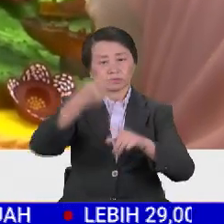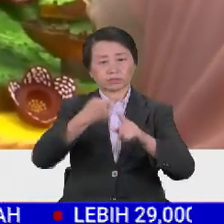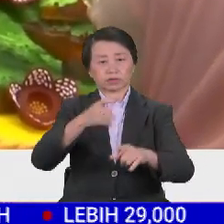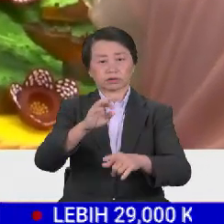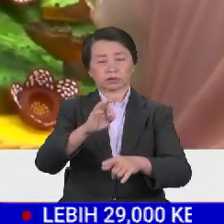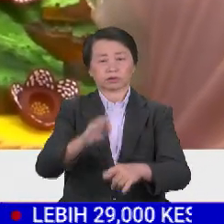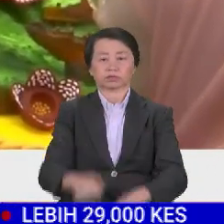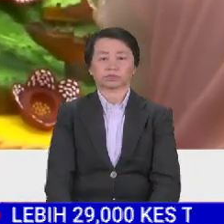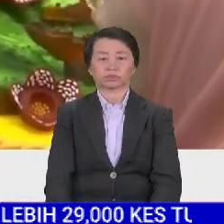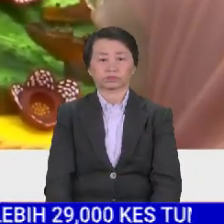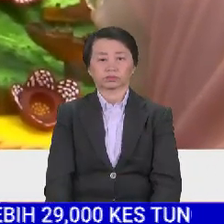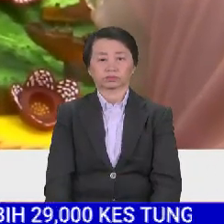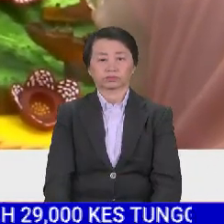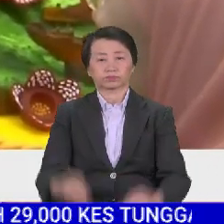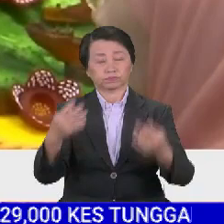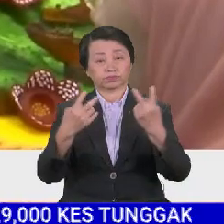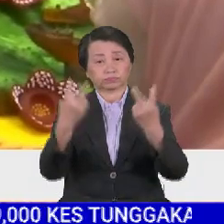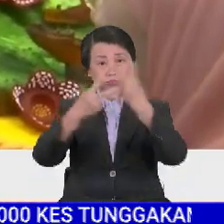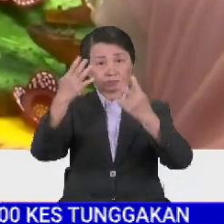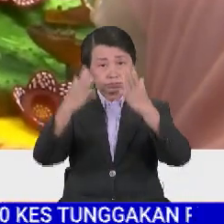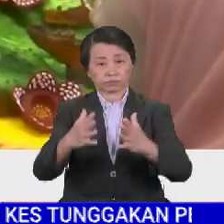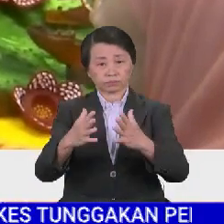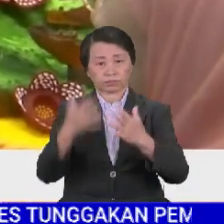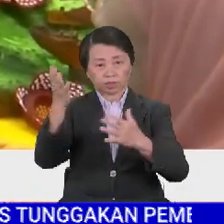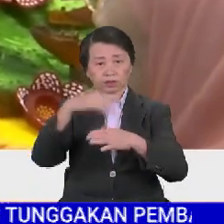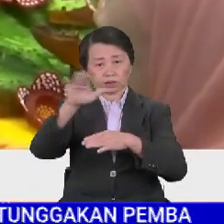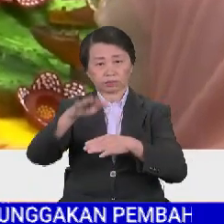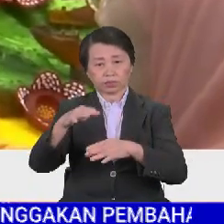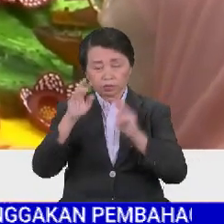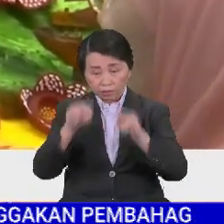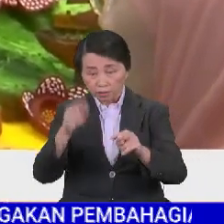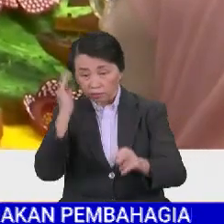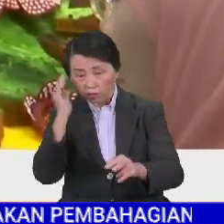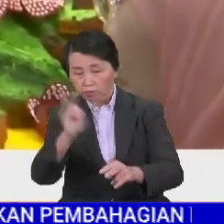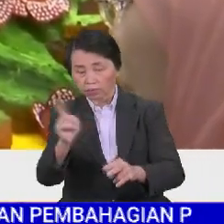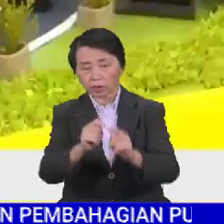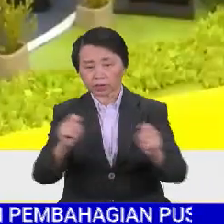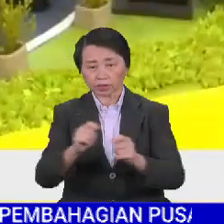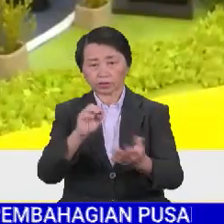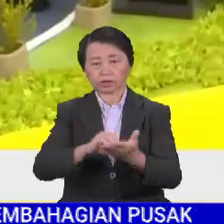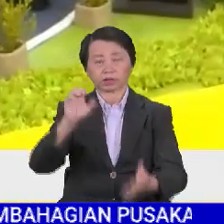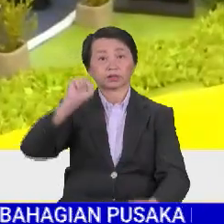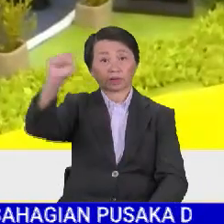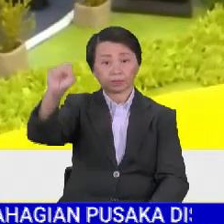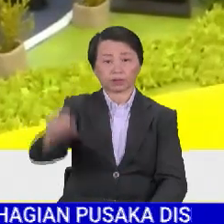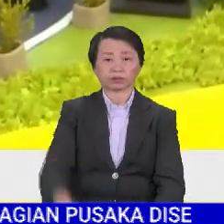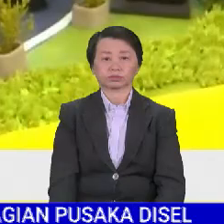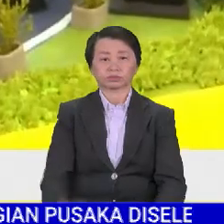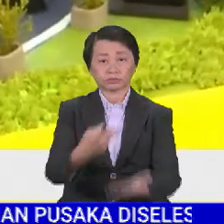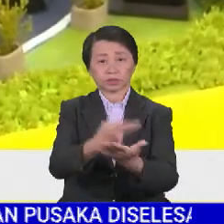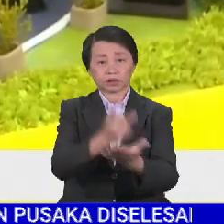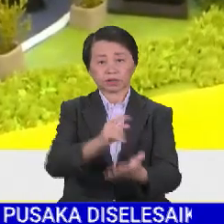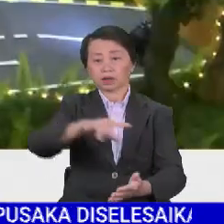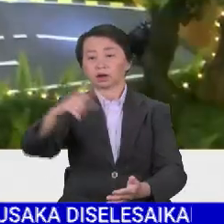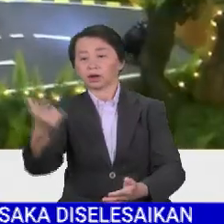agar semua contohnya pelancong, pengunjung akan lebih tahu di mana tempat-tempat menarik iaitu di Sabah. Kek lain yang